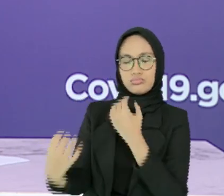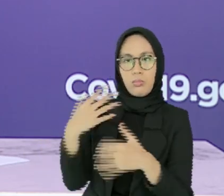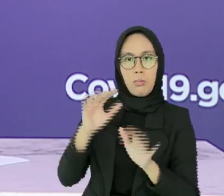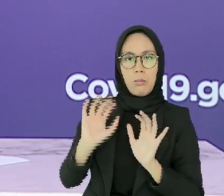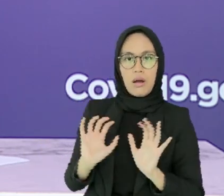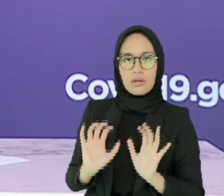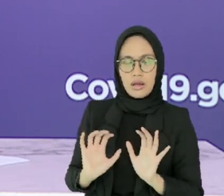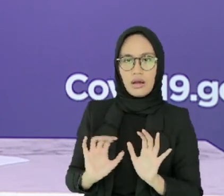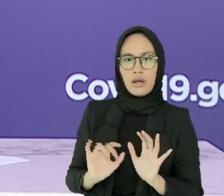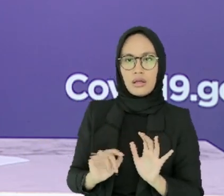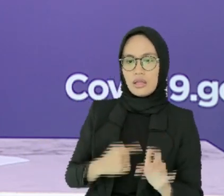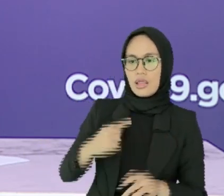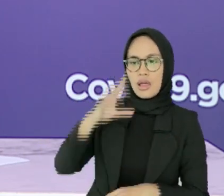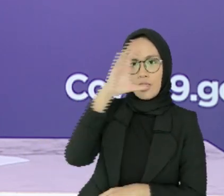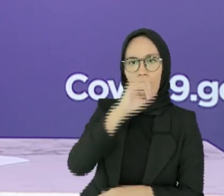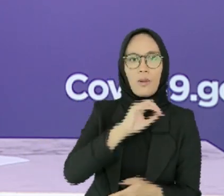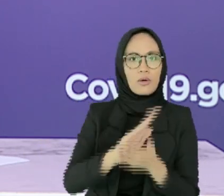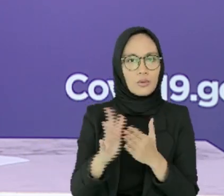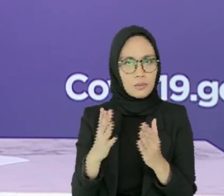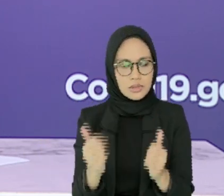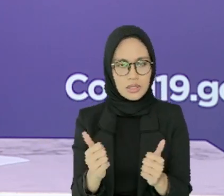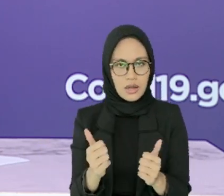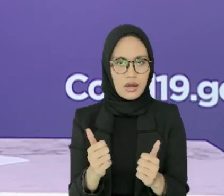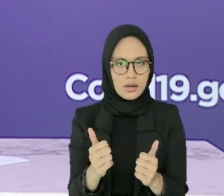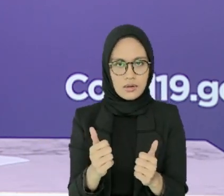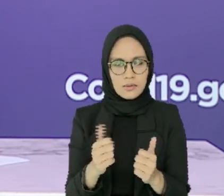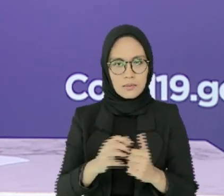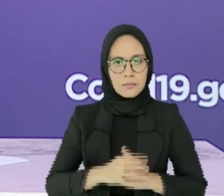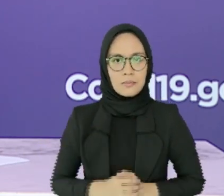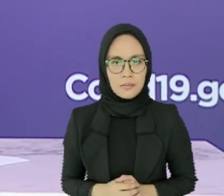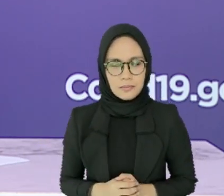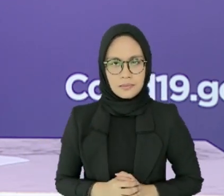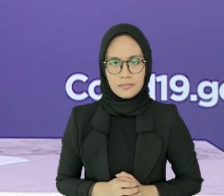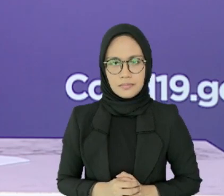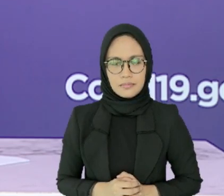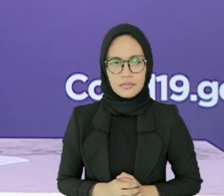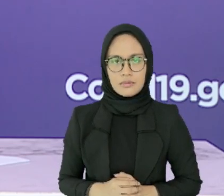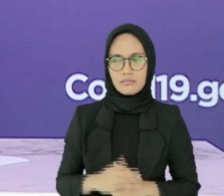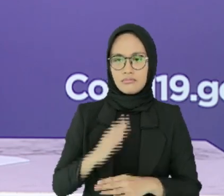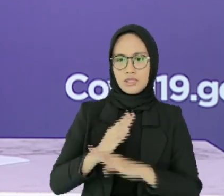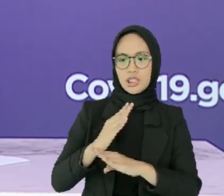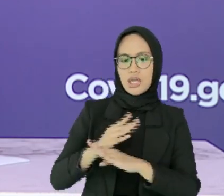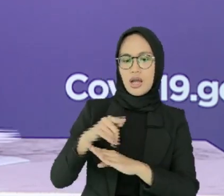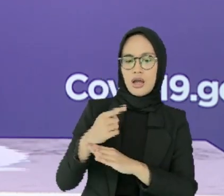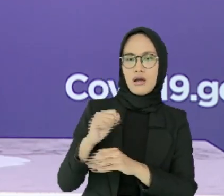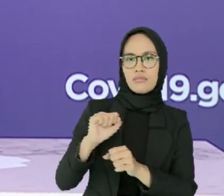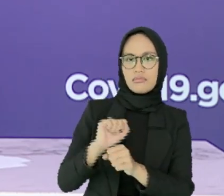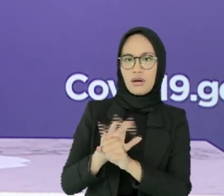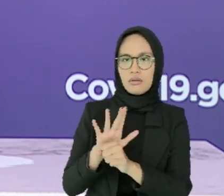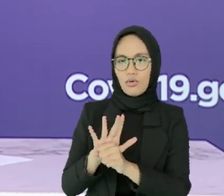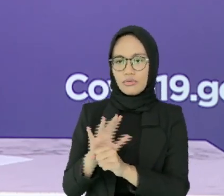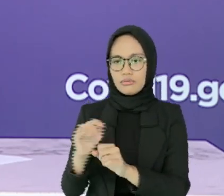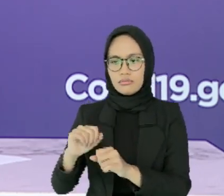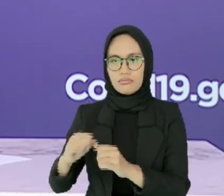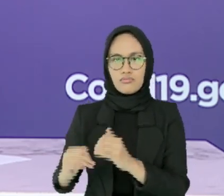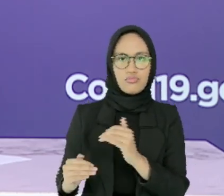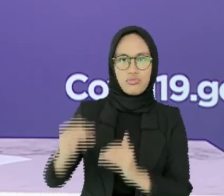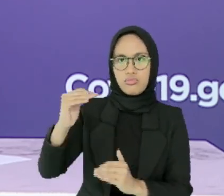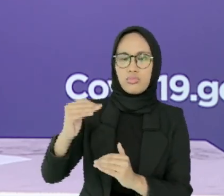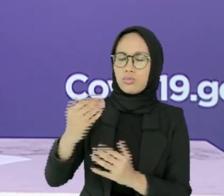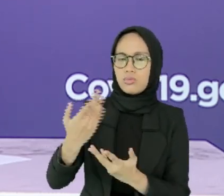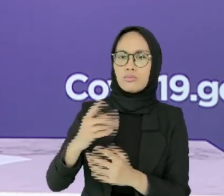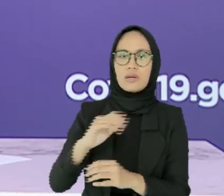ditangani dengan cepat sebelum lonjakan kasus yang signifikan kembali terjadi pemeriksaan antigen